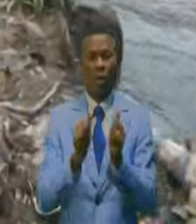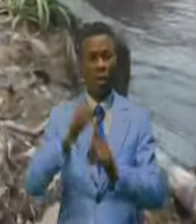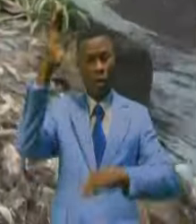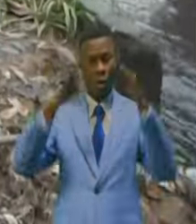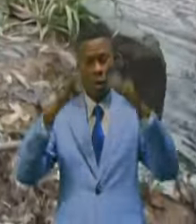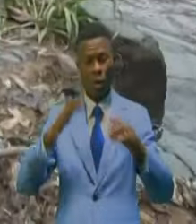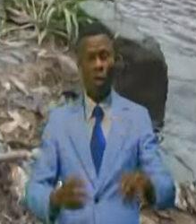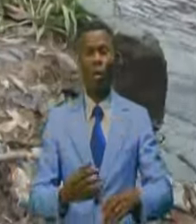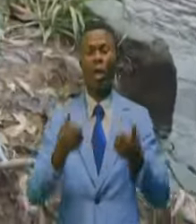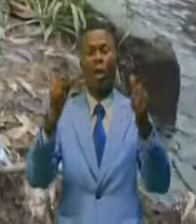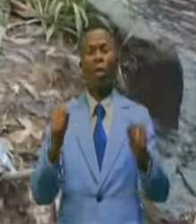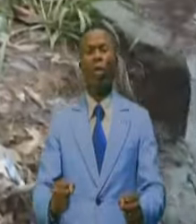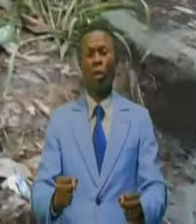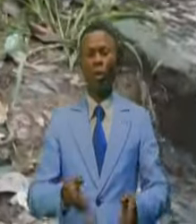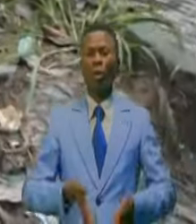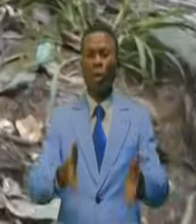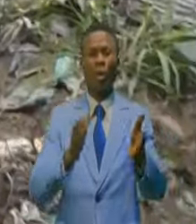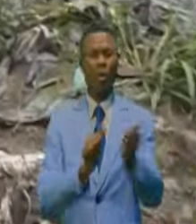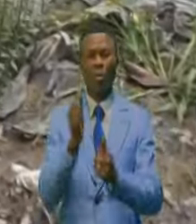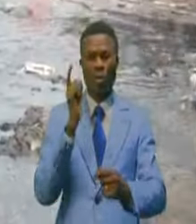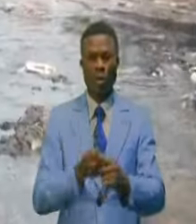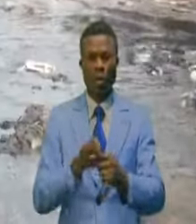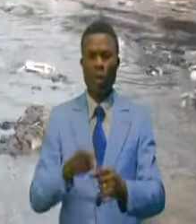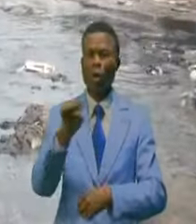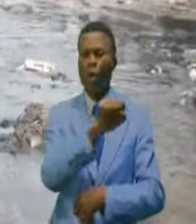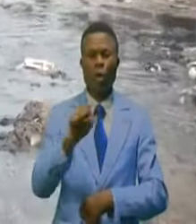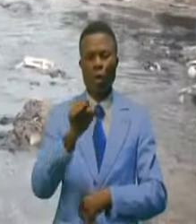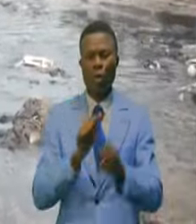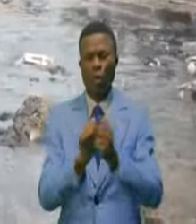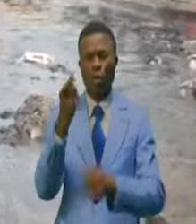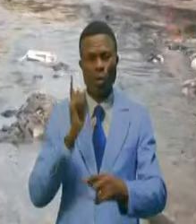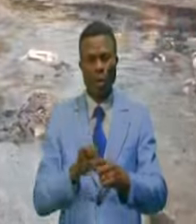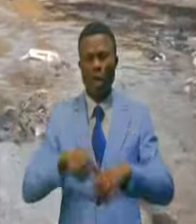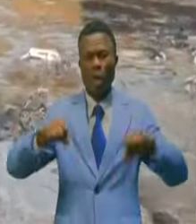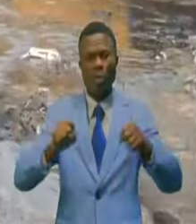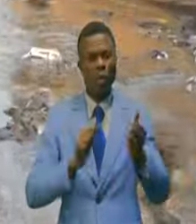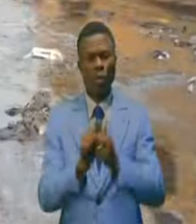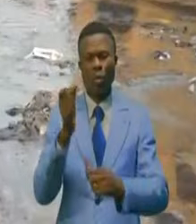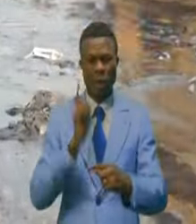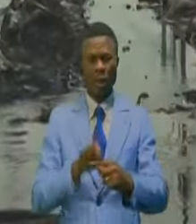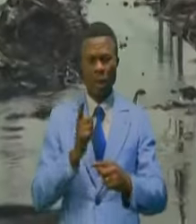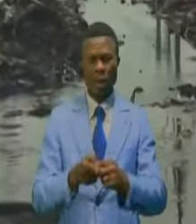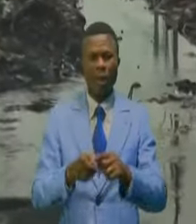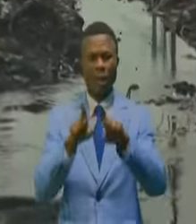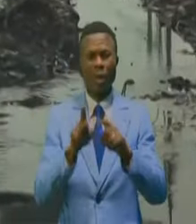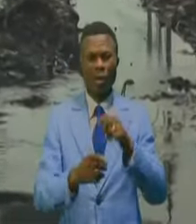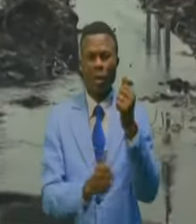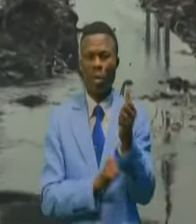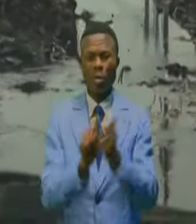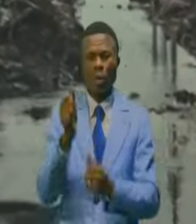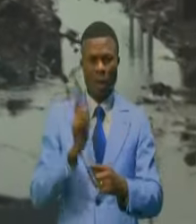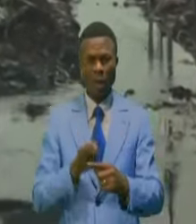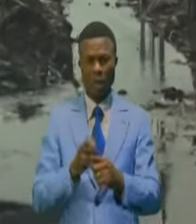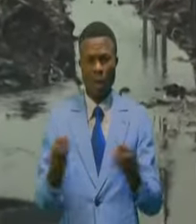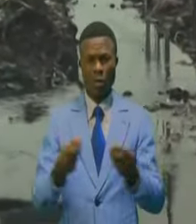à stagner sur la chaussée, empêchant la circulation aisée des véhicules, motos et même des piétons à cause